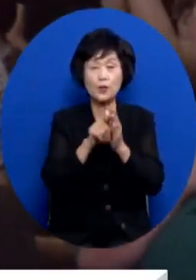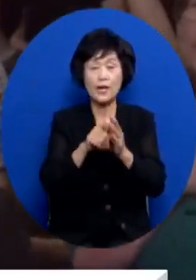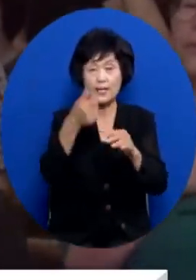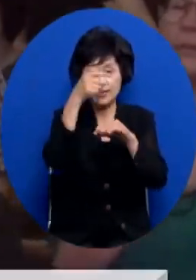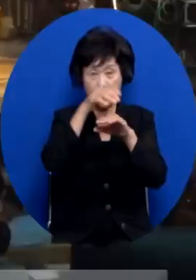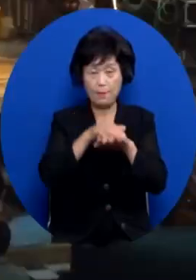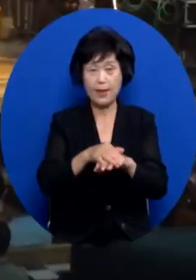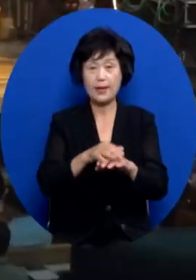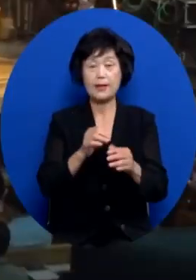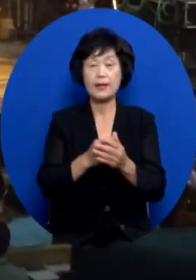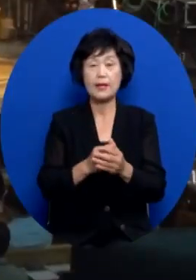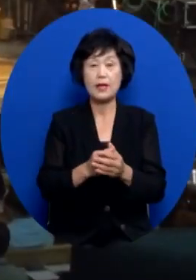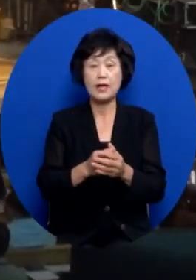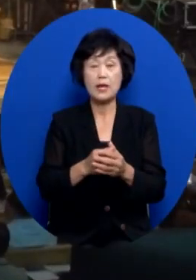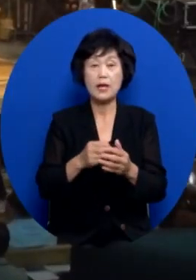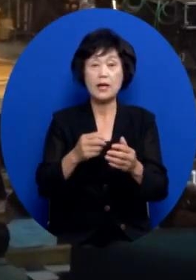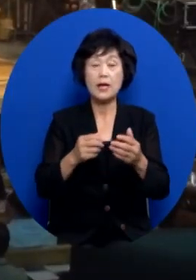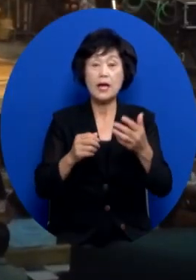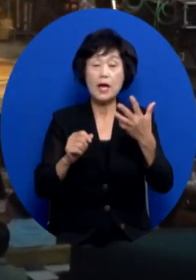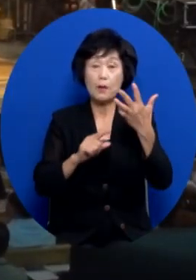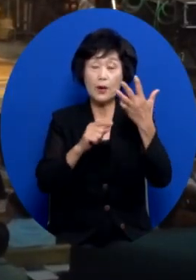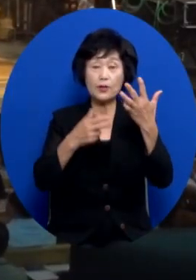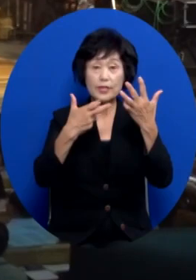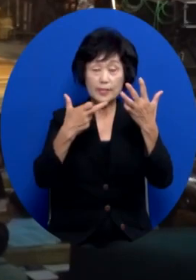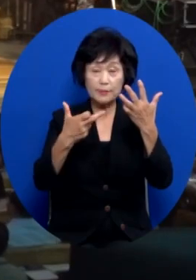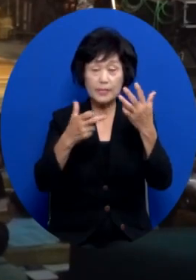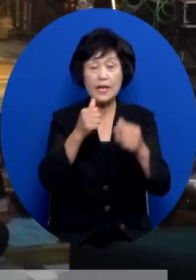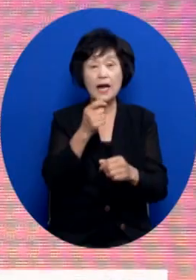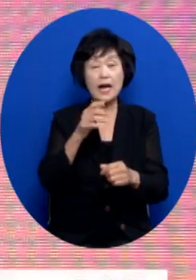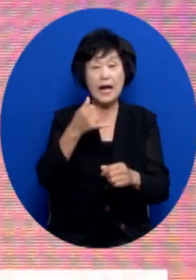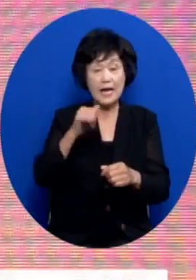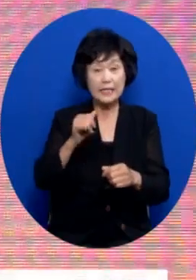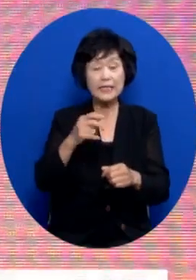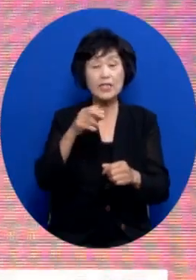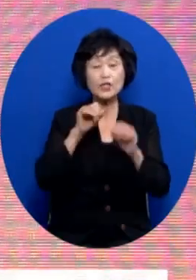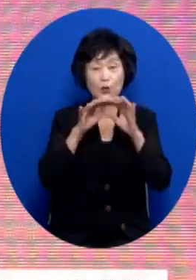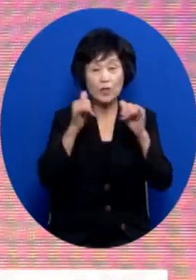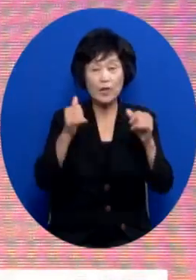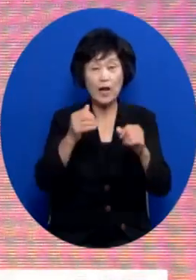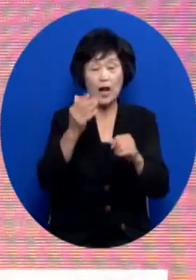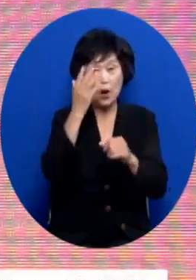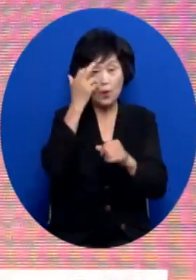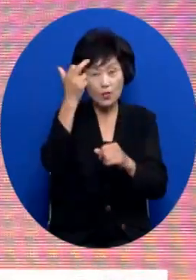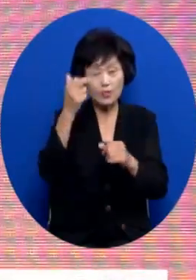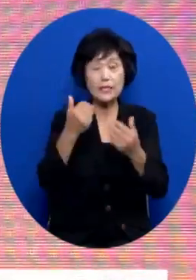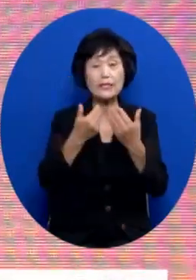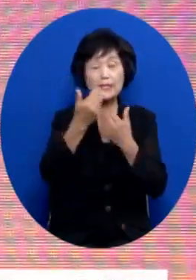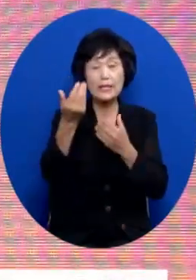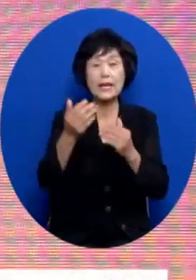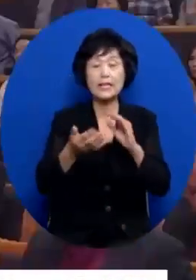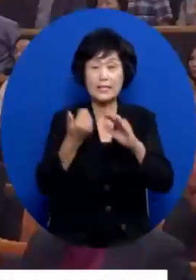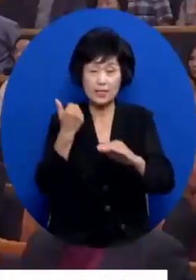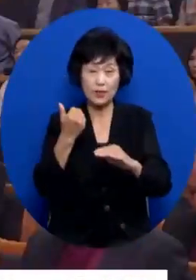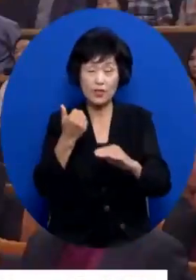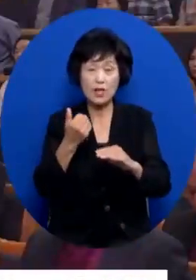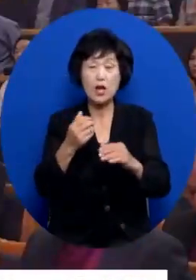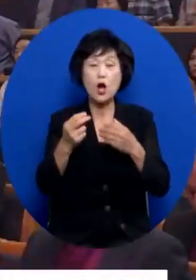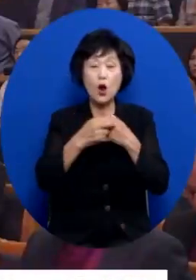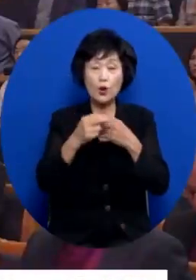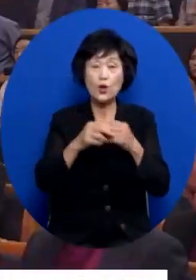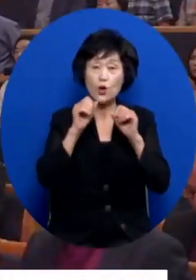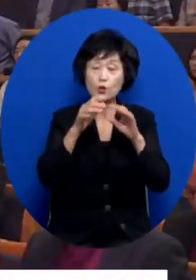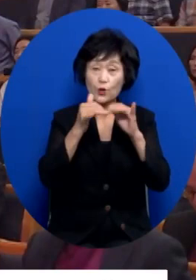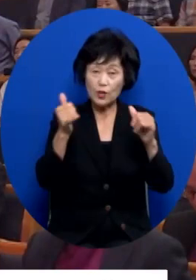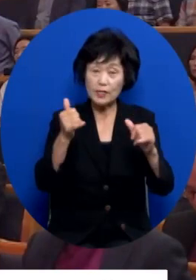메웁니다. 지난 17일 하디 선교사가 원산으로 떠나기 전 의료 선교를 펼쳤던 부산을 시작으로